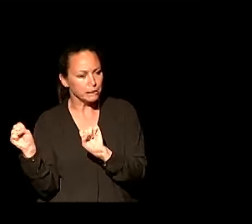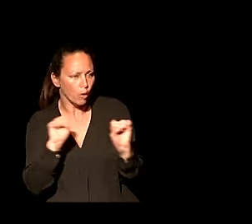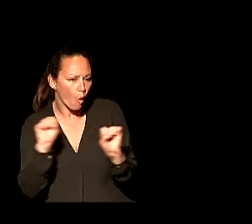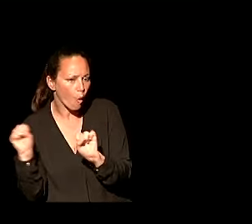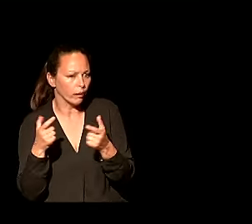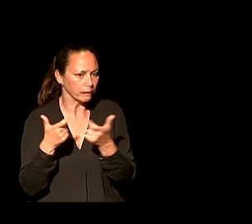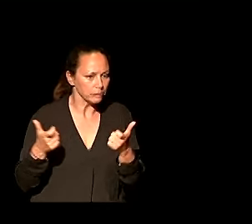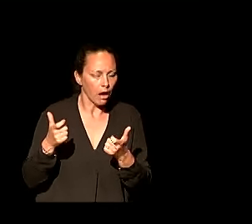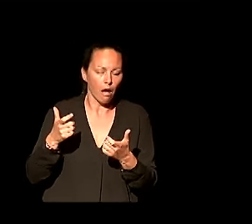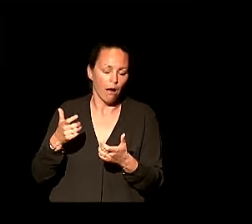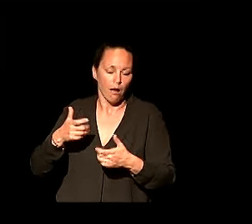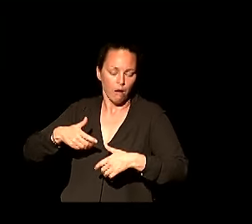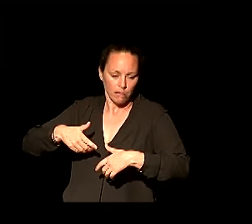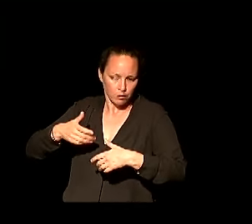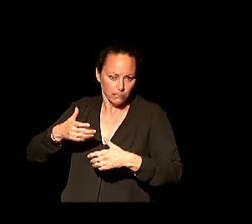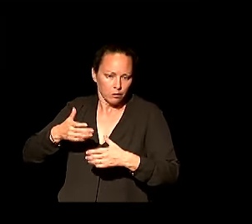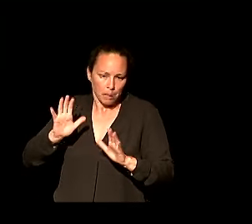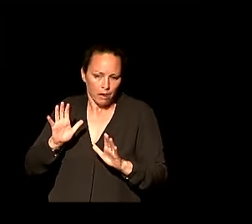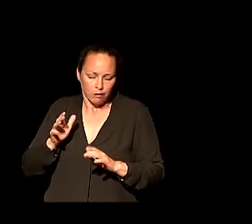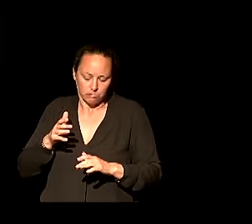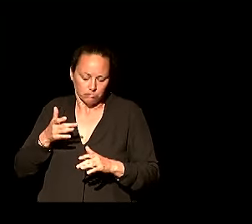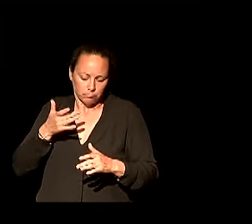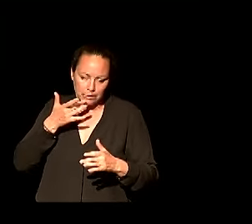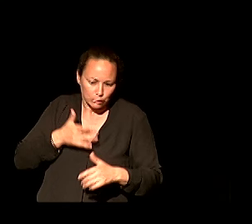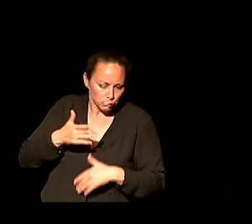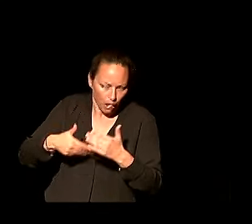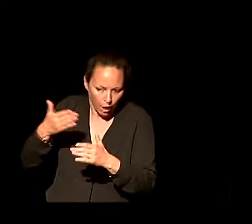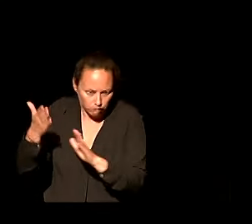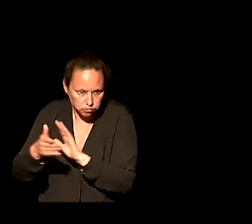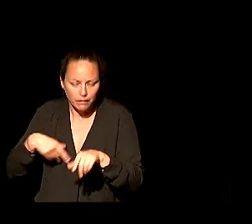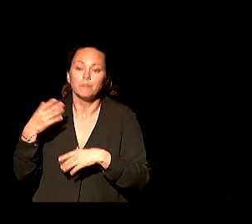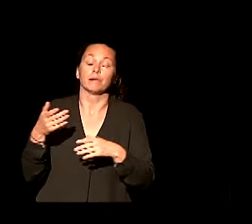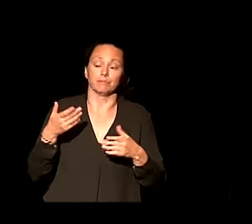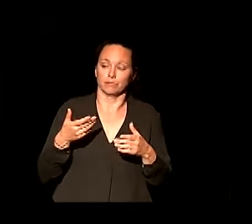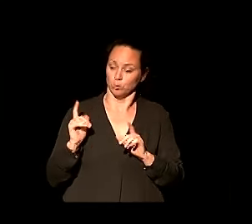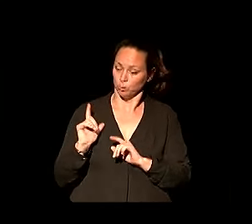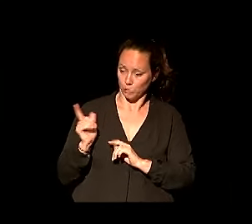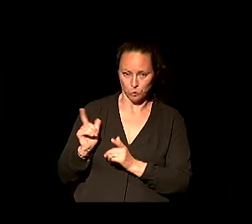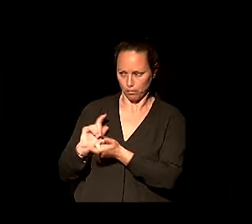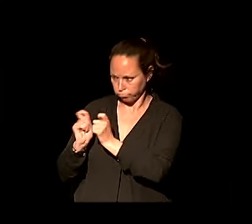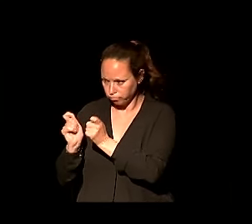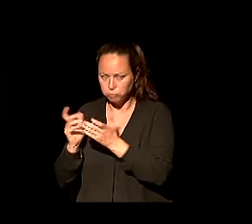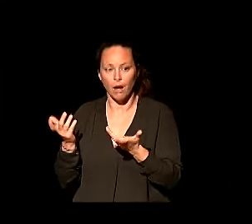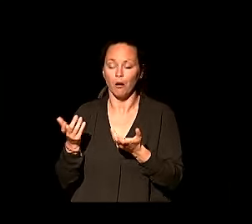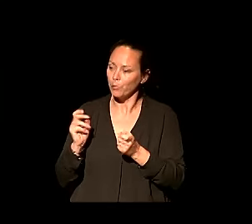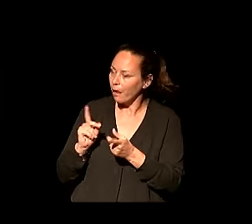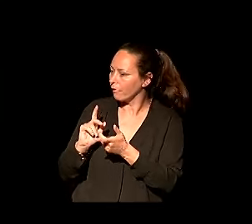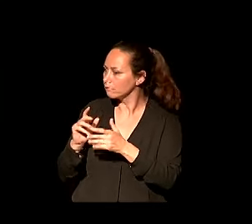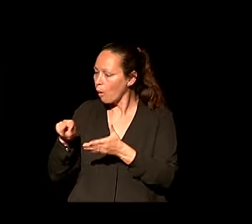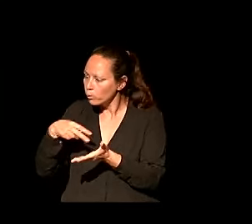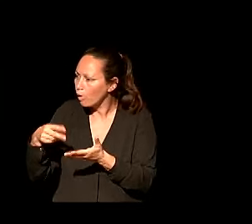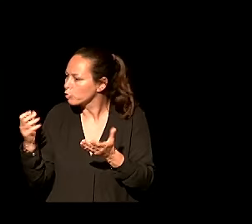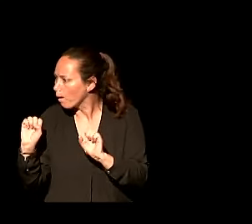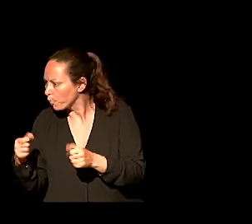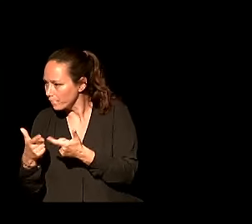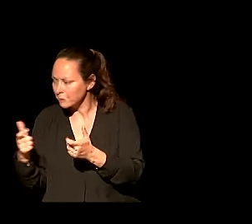aussi la scène d'avant-garde. Donc, c'est vraiment comment est-ce que, quelle place et quelle danse on peut danser, qu'est-ce qu'on danse, en